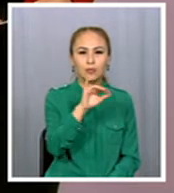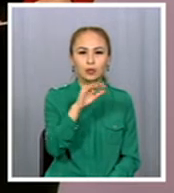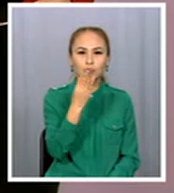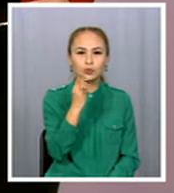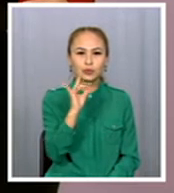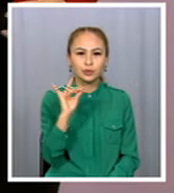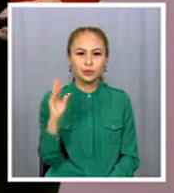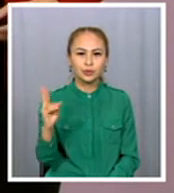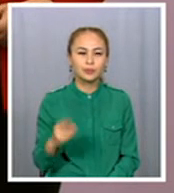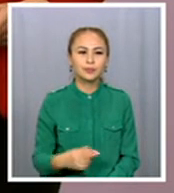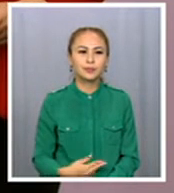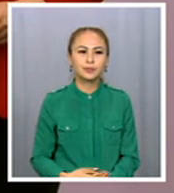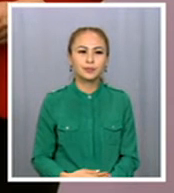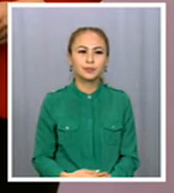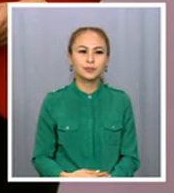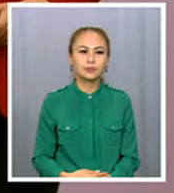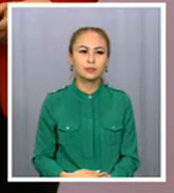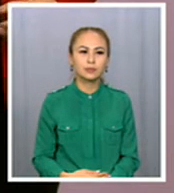Күшік.